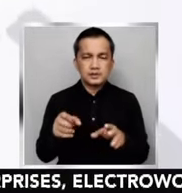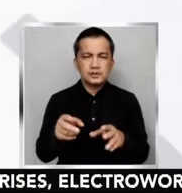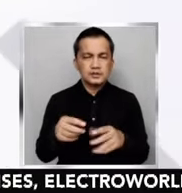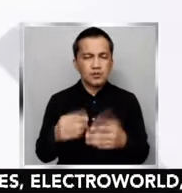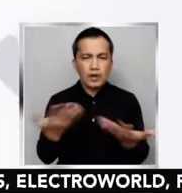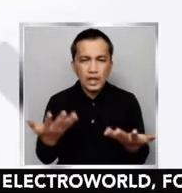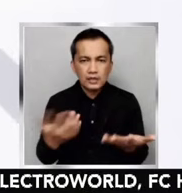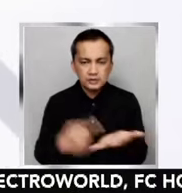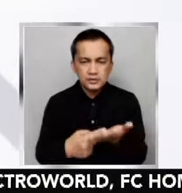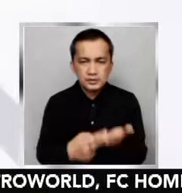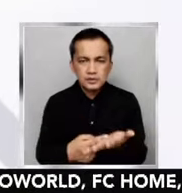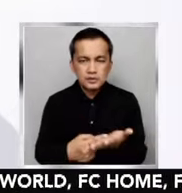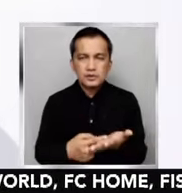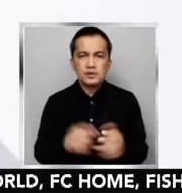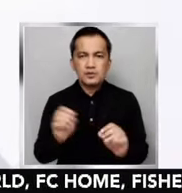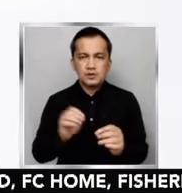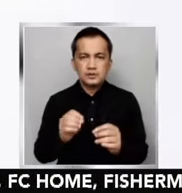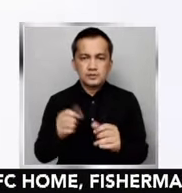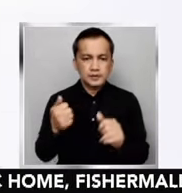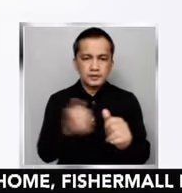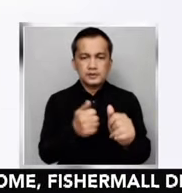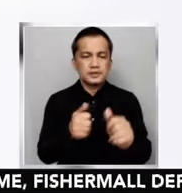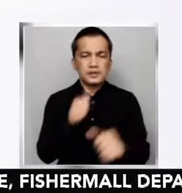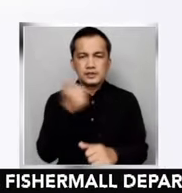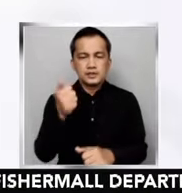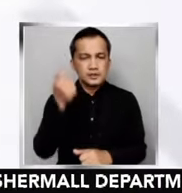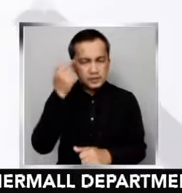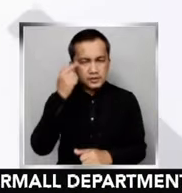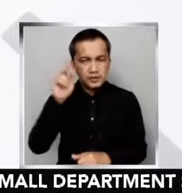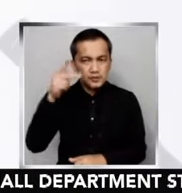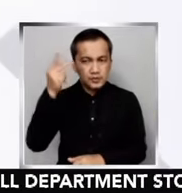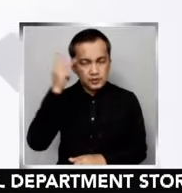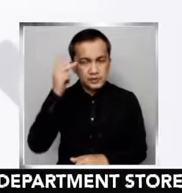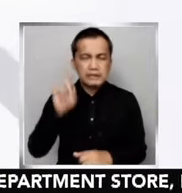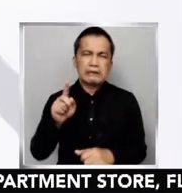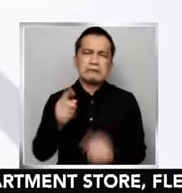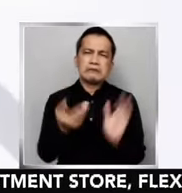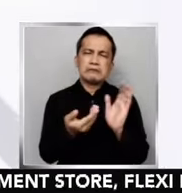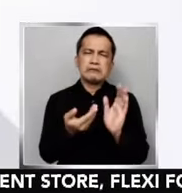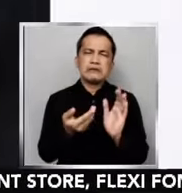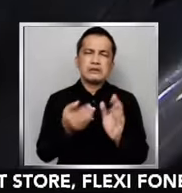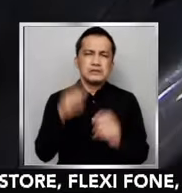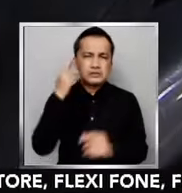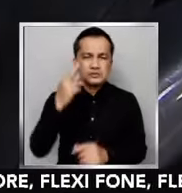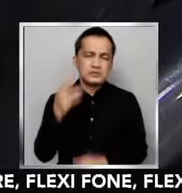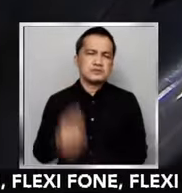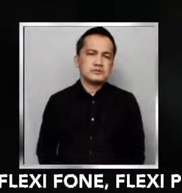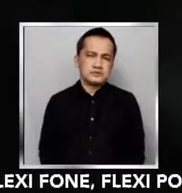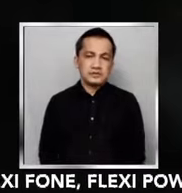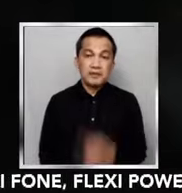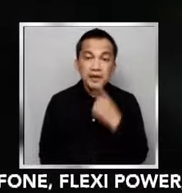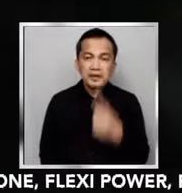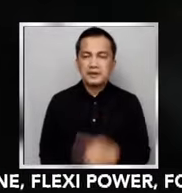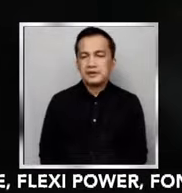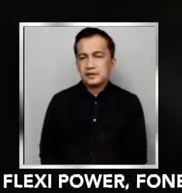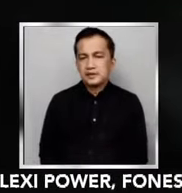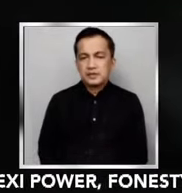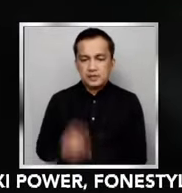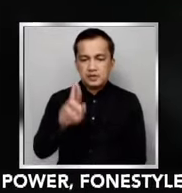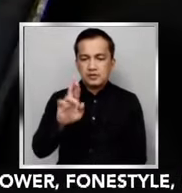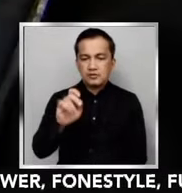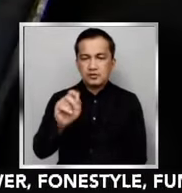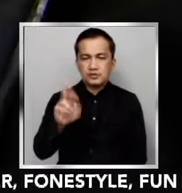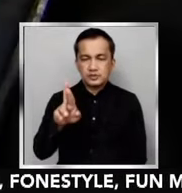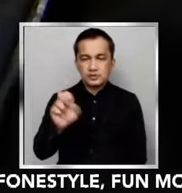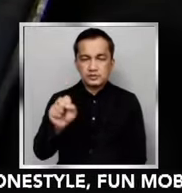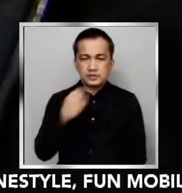sinundan ng iba pang gobyerno political theater lang daw ang mga ito sa naunang ulat naman ng reuters itinanggi